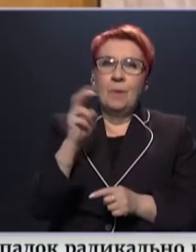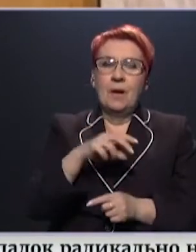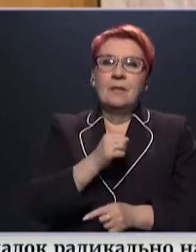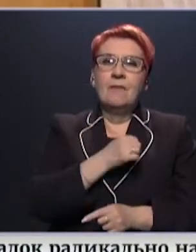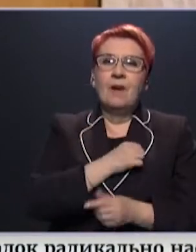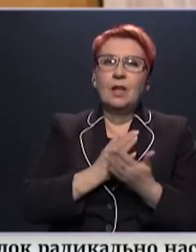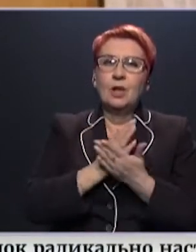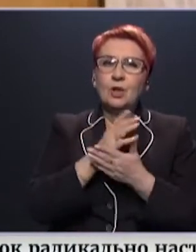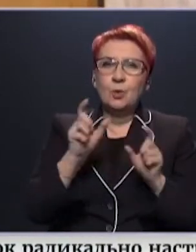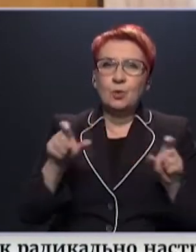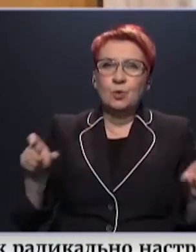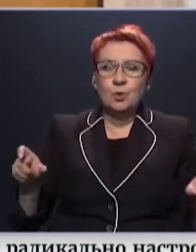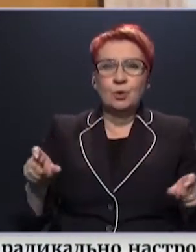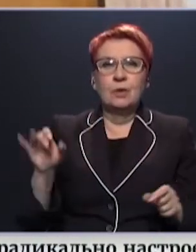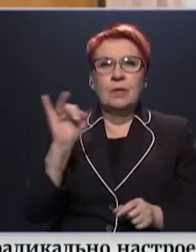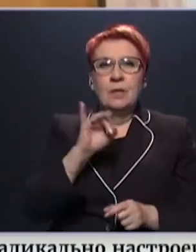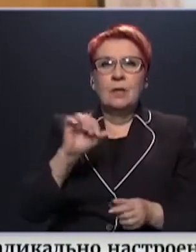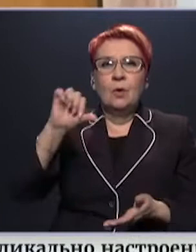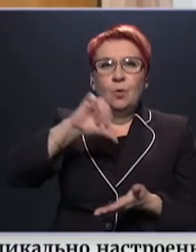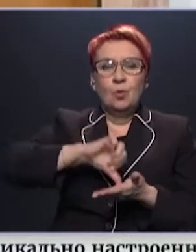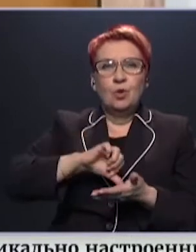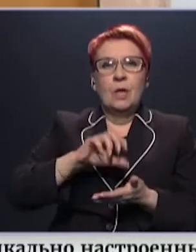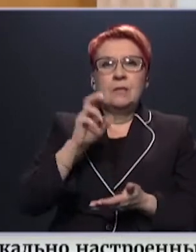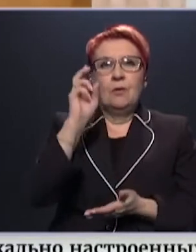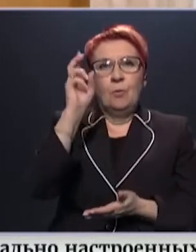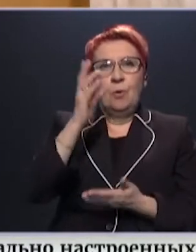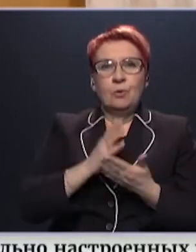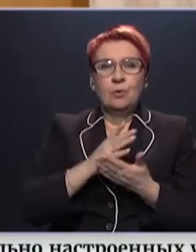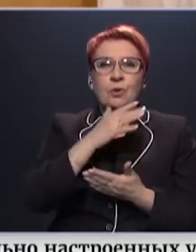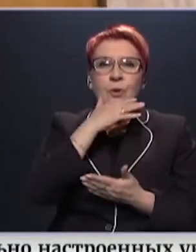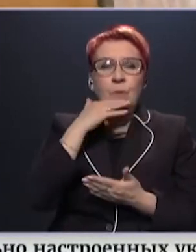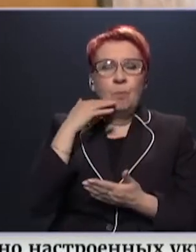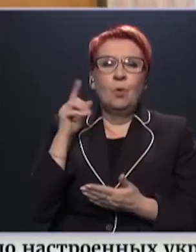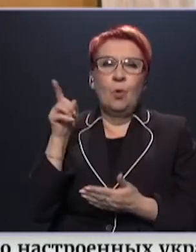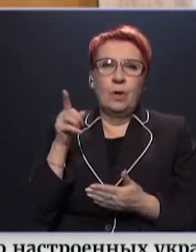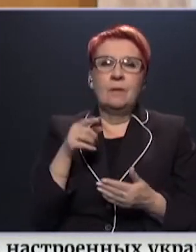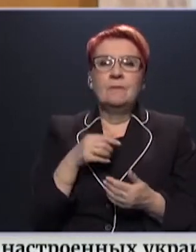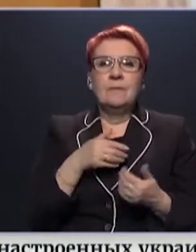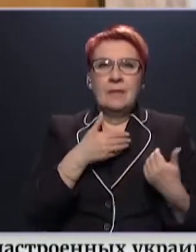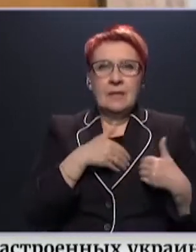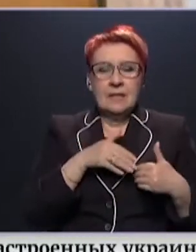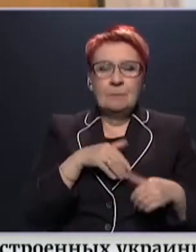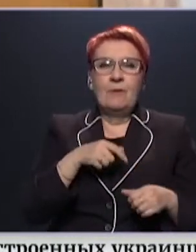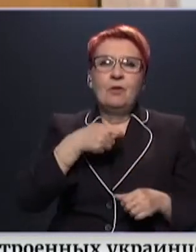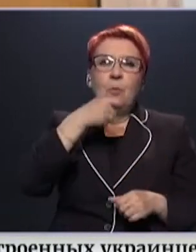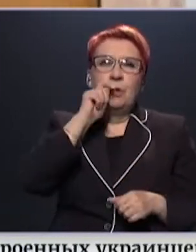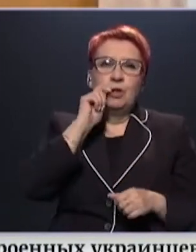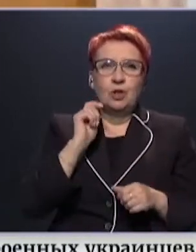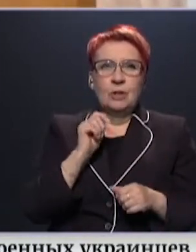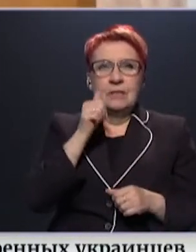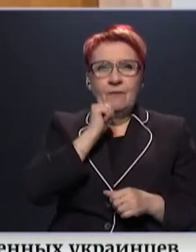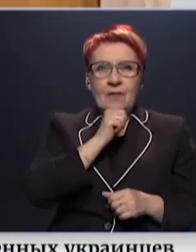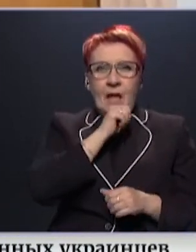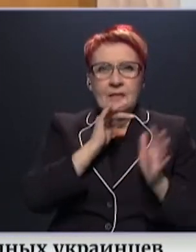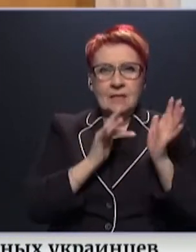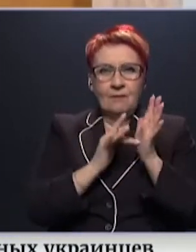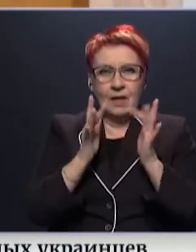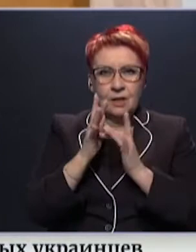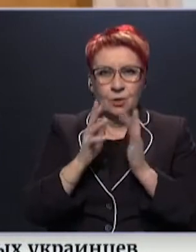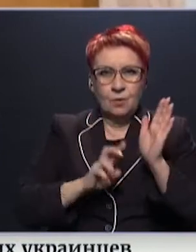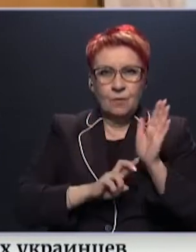военнослужащие, участвовали в богослужении. Многие из них исповедовались, причастились. И